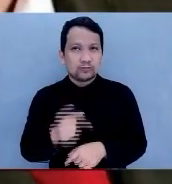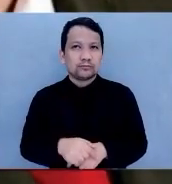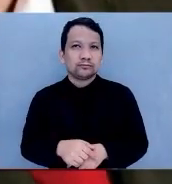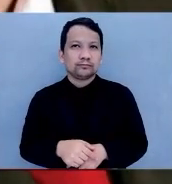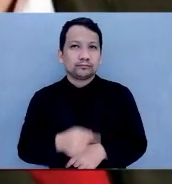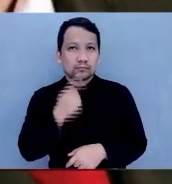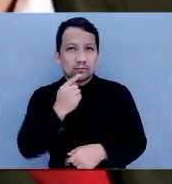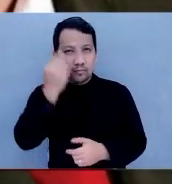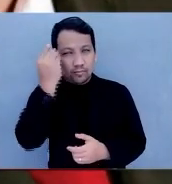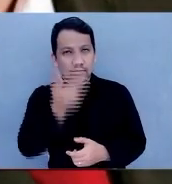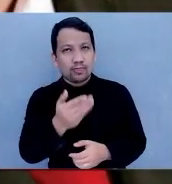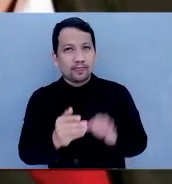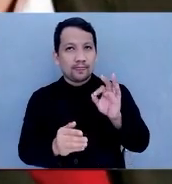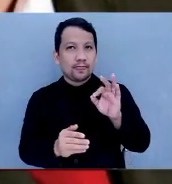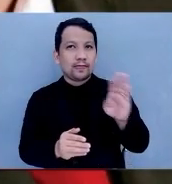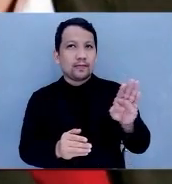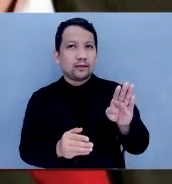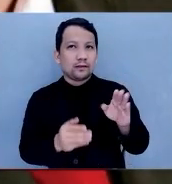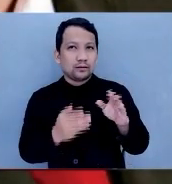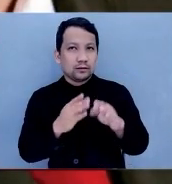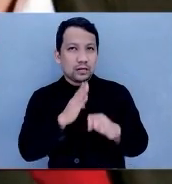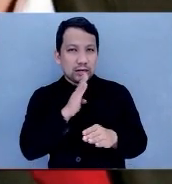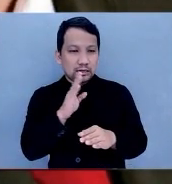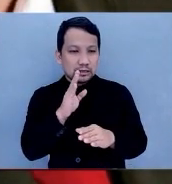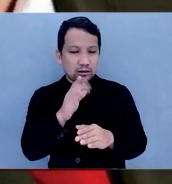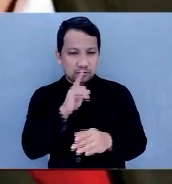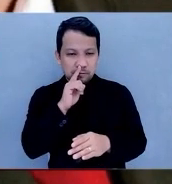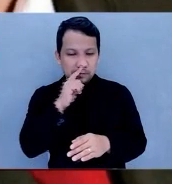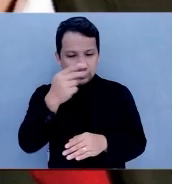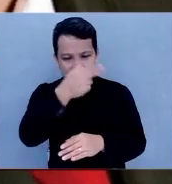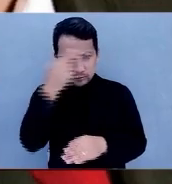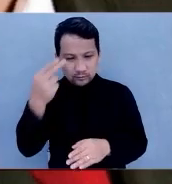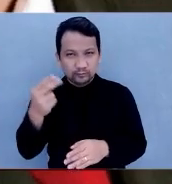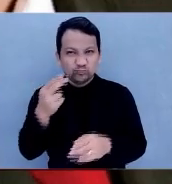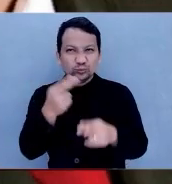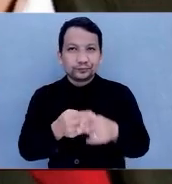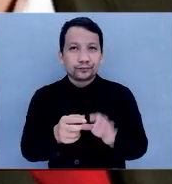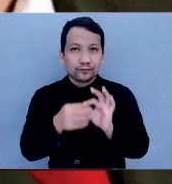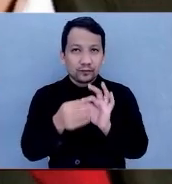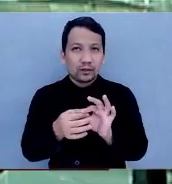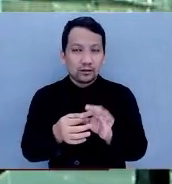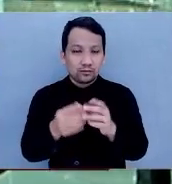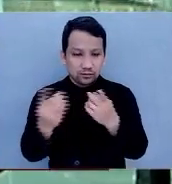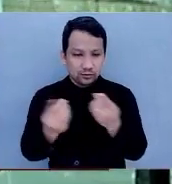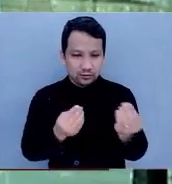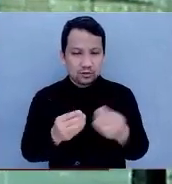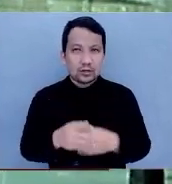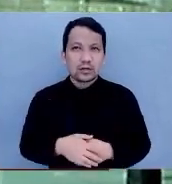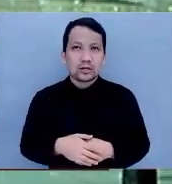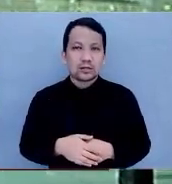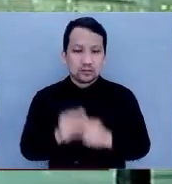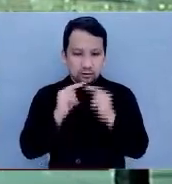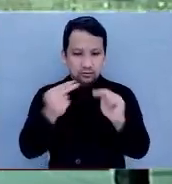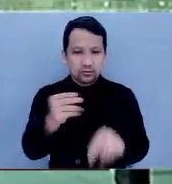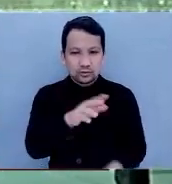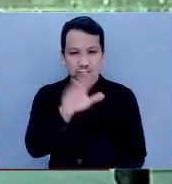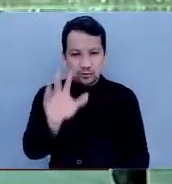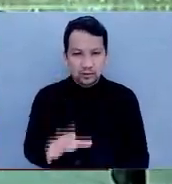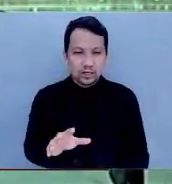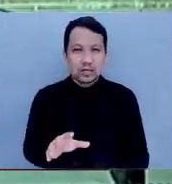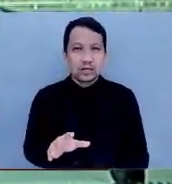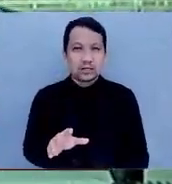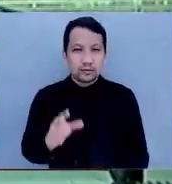kinilala ni Gordon ang pagiging bay hindi lang sa pangalan k pa sa gawa nagbabalita m